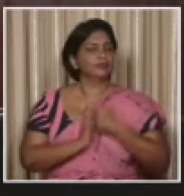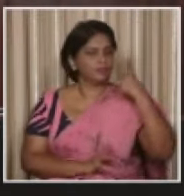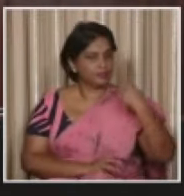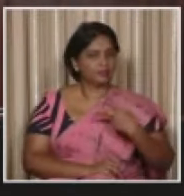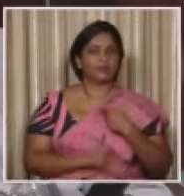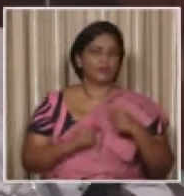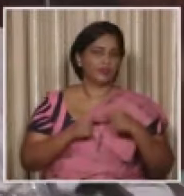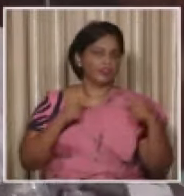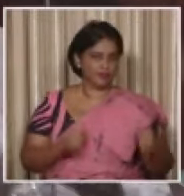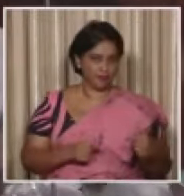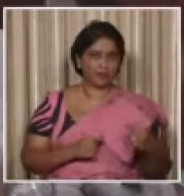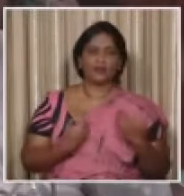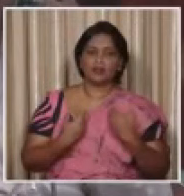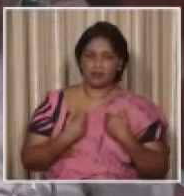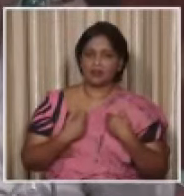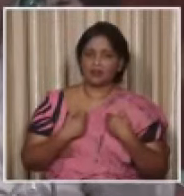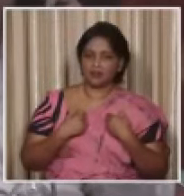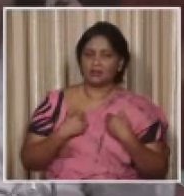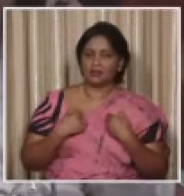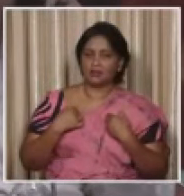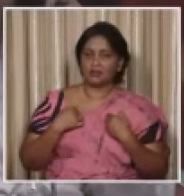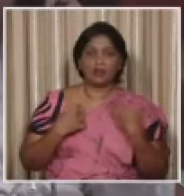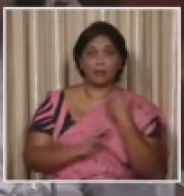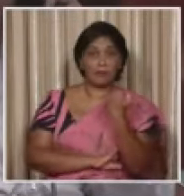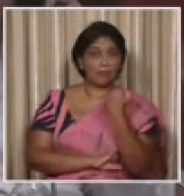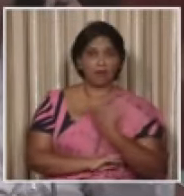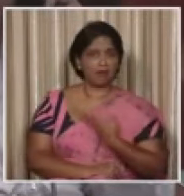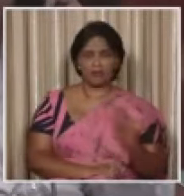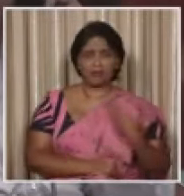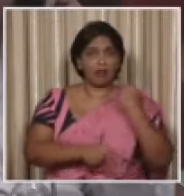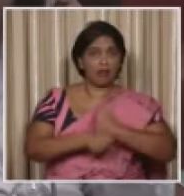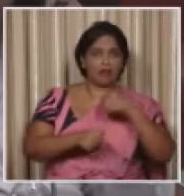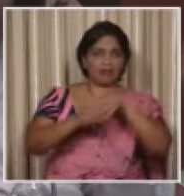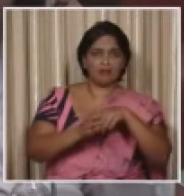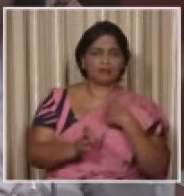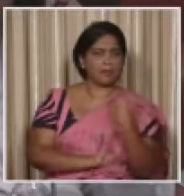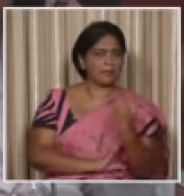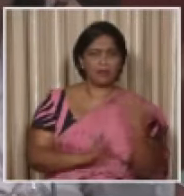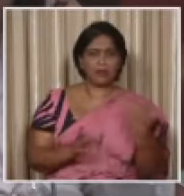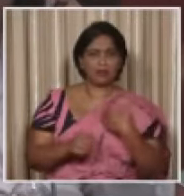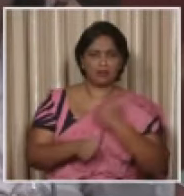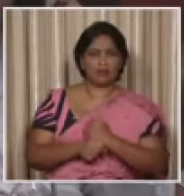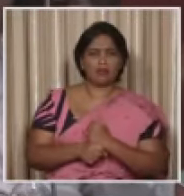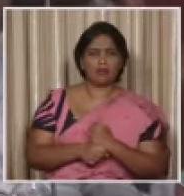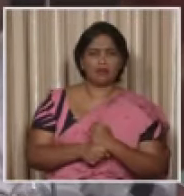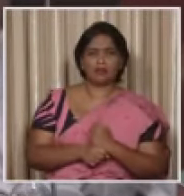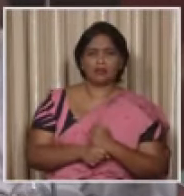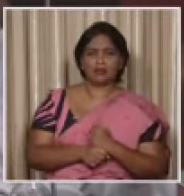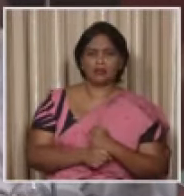අපි විපක්ෂයේ අපි විපක්ෂයේ අපිට බලයක් නැහැ මේ ආණ්ඩු කරන්න අපිට බලයක් නැහැ ආණ්ඩු කරන්න හරි හරි